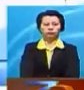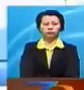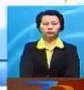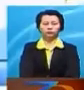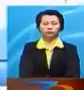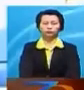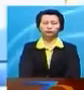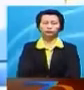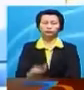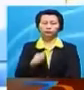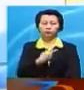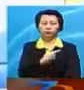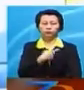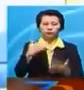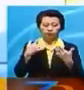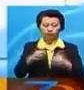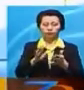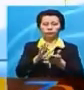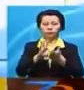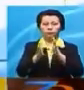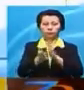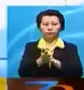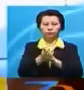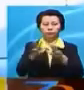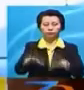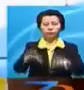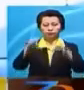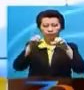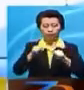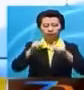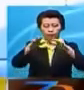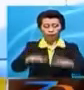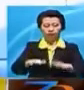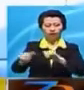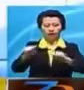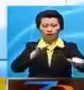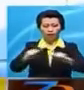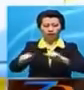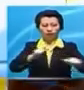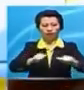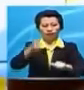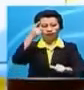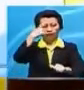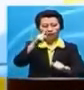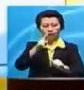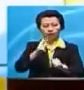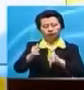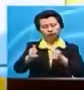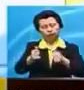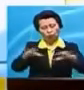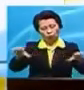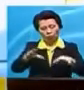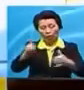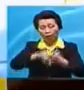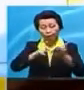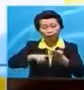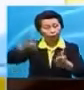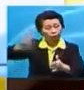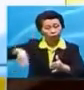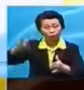We are and have been taking decisive action to catch up on what was not